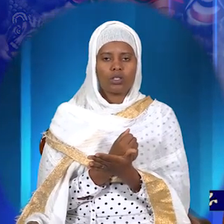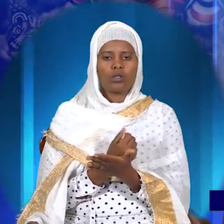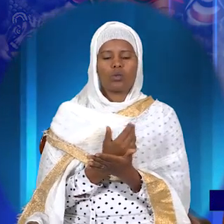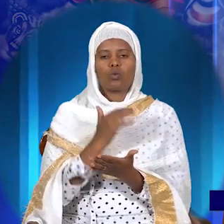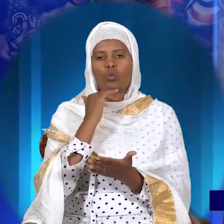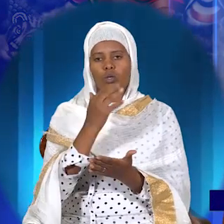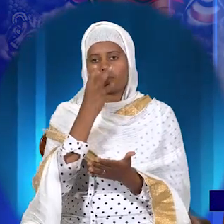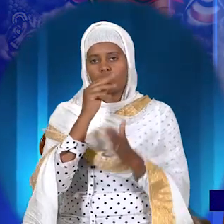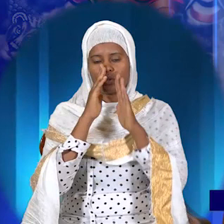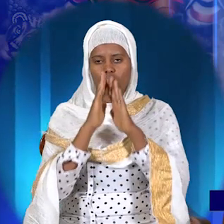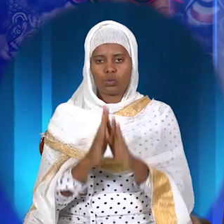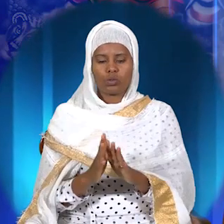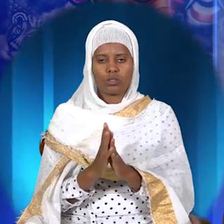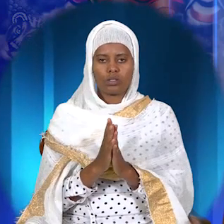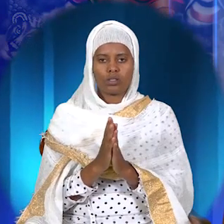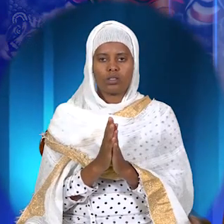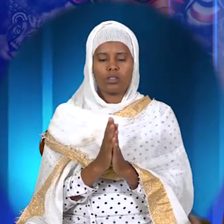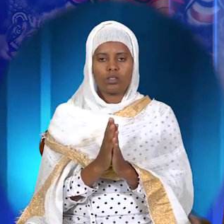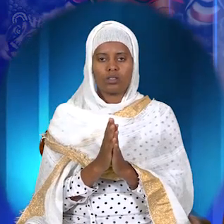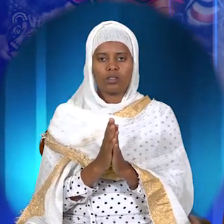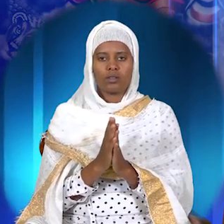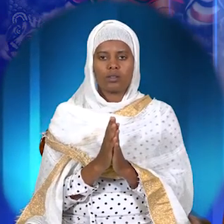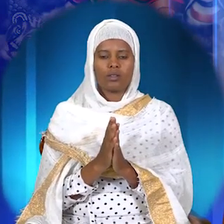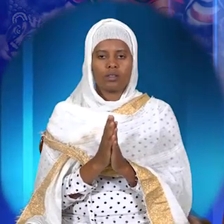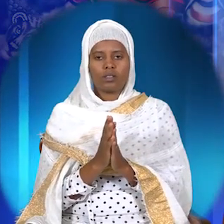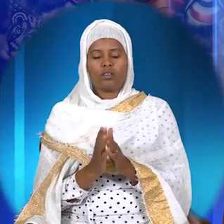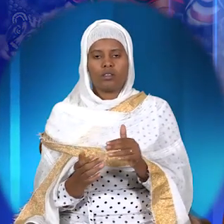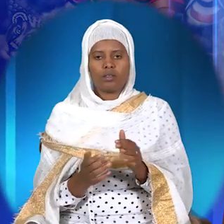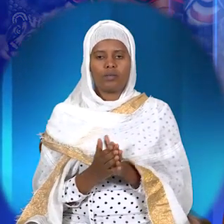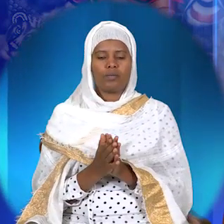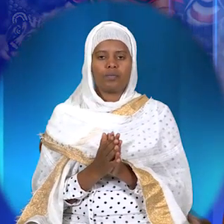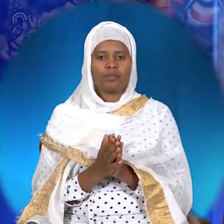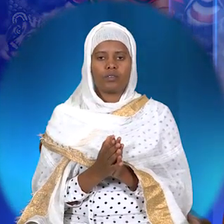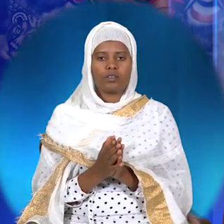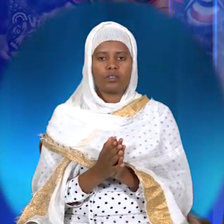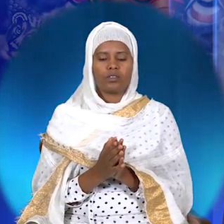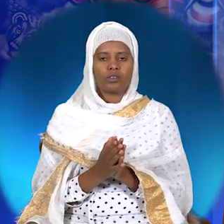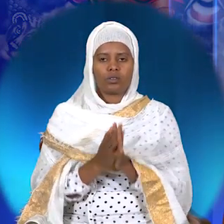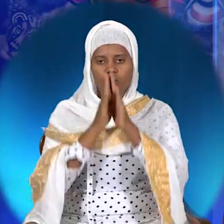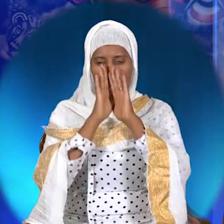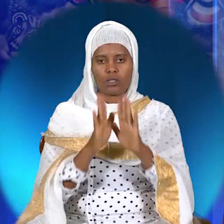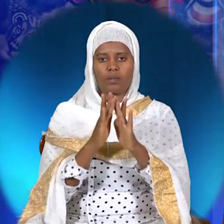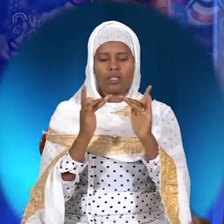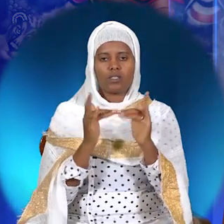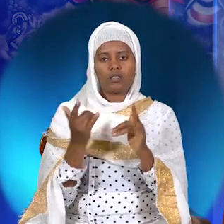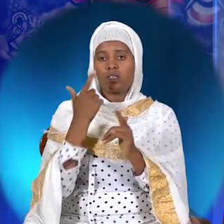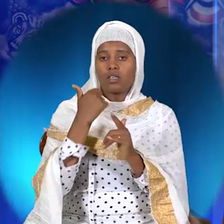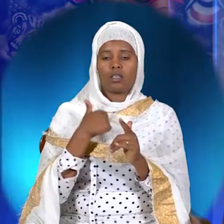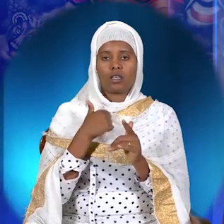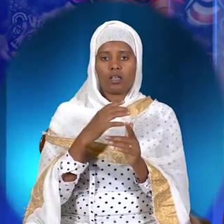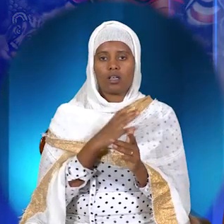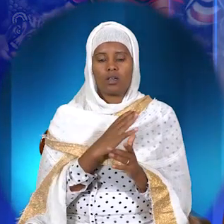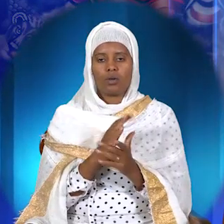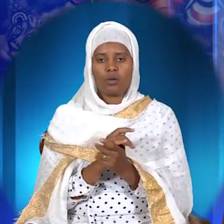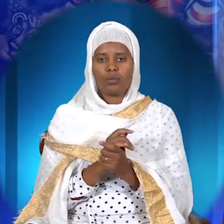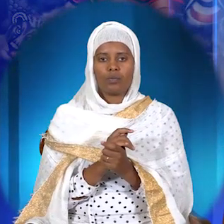ተወልደ፣ መንፈስ ቅዱስ ግዜን ዘመንን ከይቀደሞ ካብ ኣብ ሰረፀ ብምባል ቅዱስ ቺራኮስ እግዚኣብሔር ኣብ ናይ